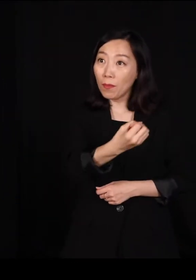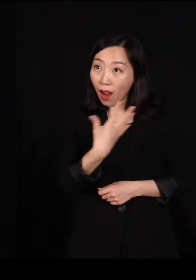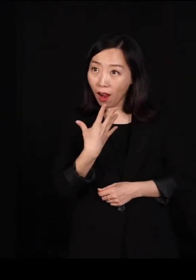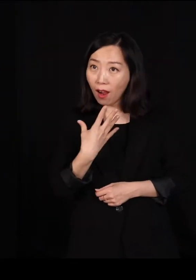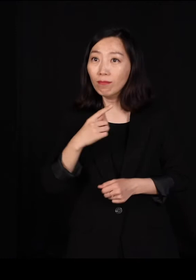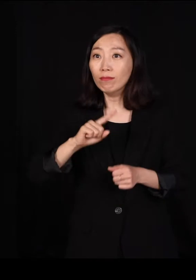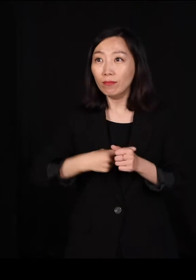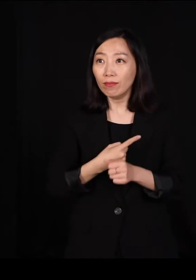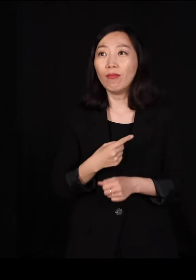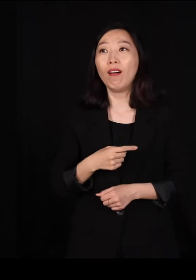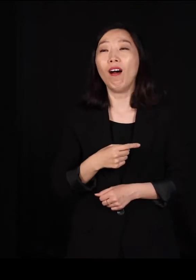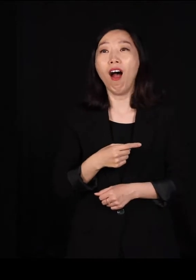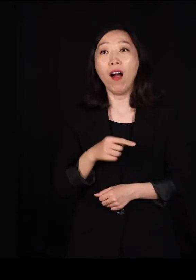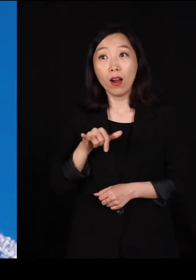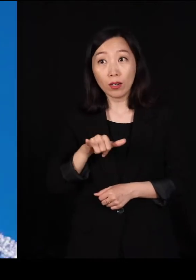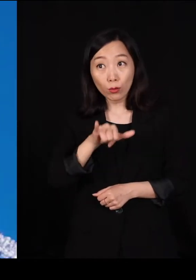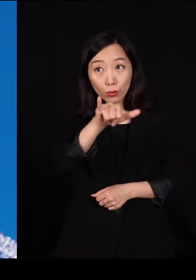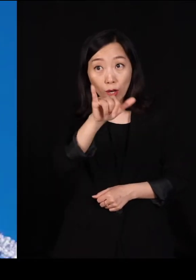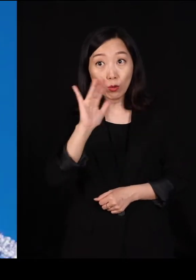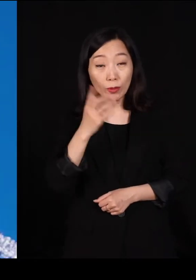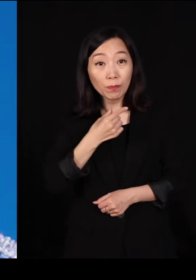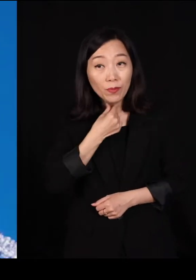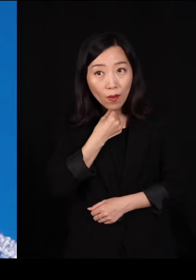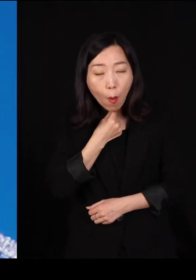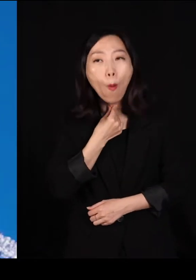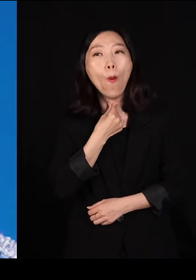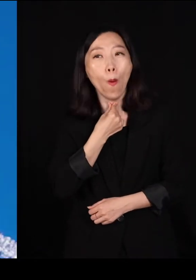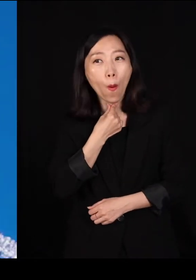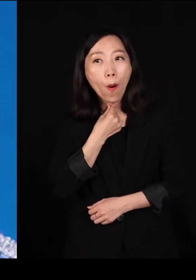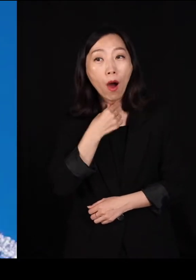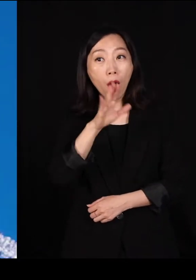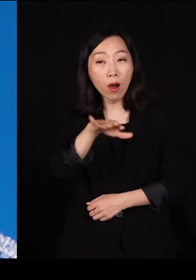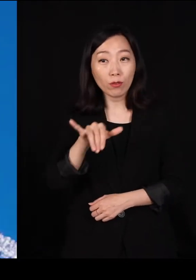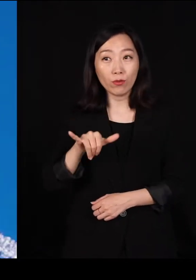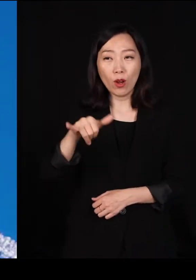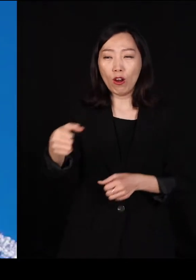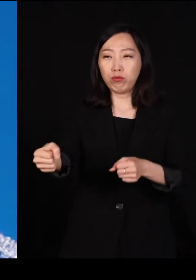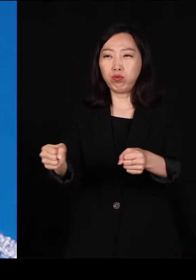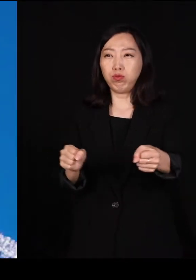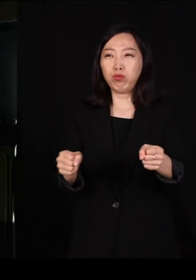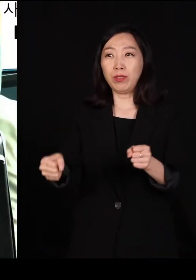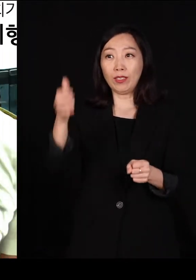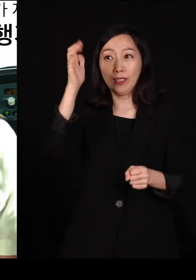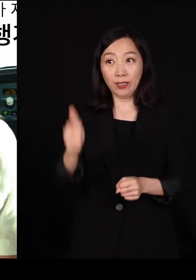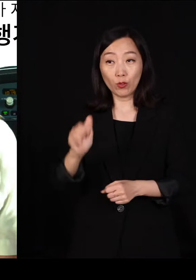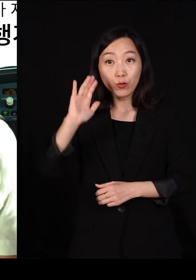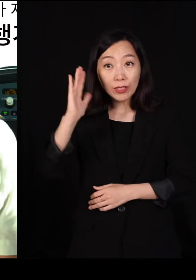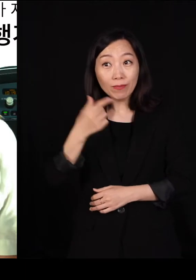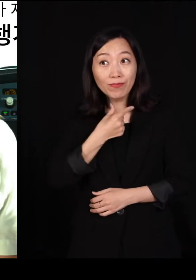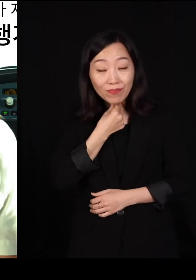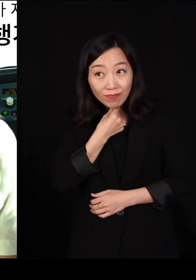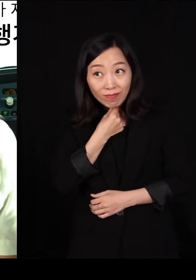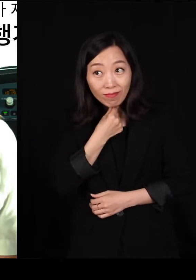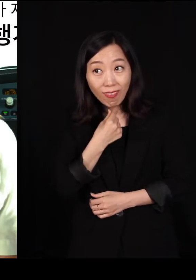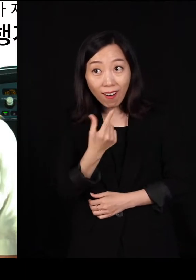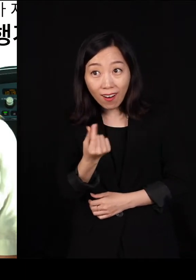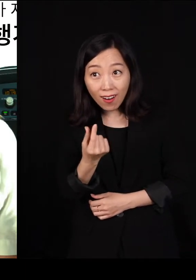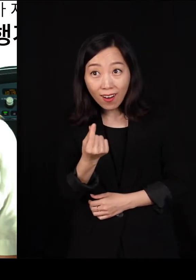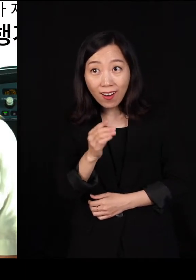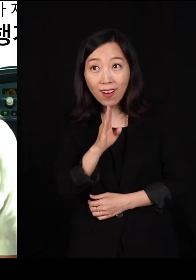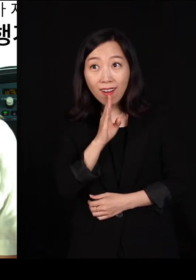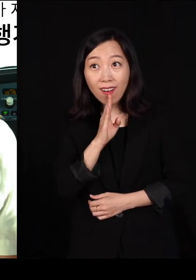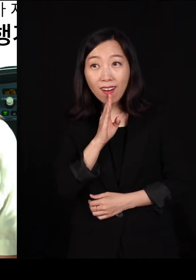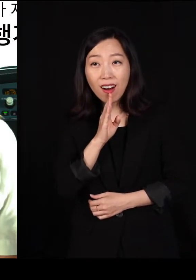말을 듣고 그 아이한테 너 비행기가 되고 싶어? 기장이 되고 싶구나.